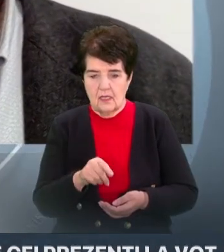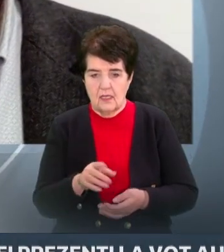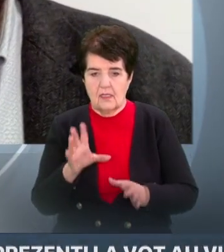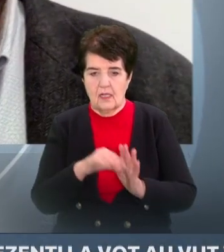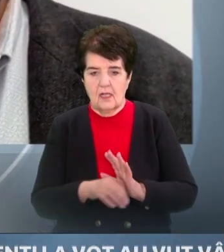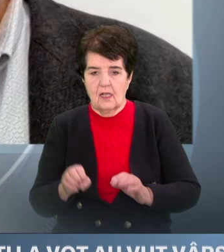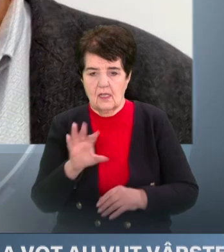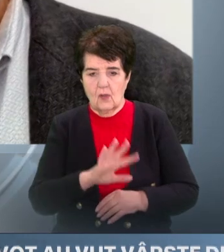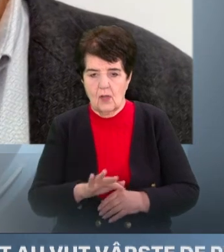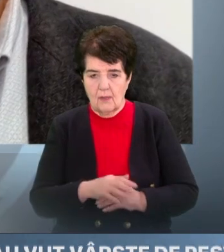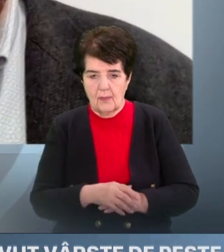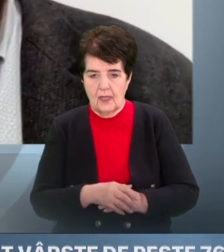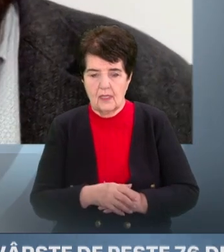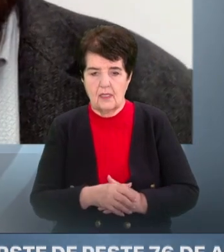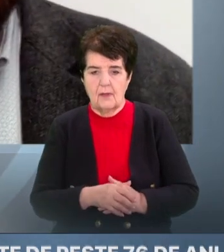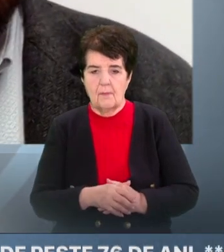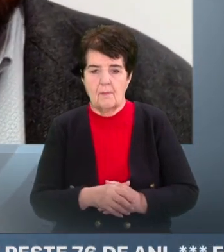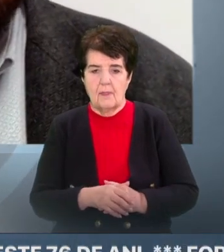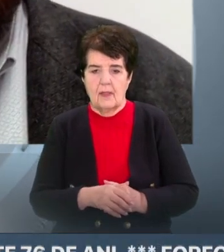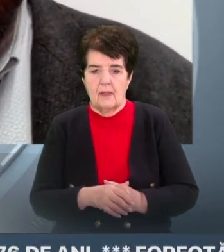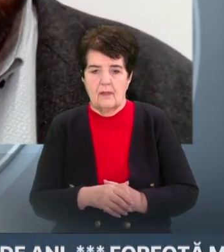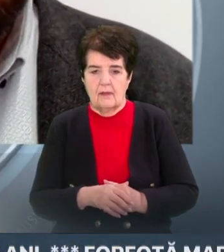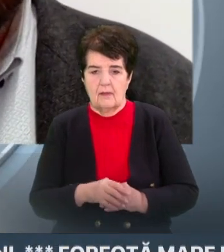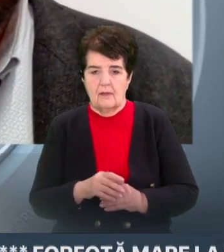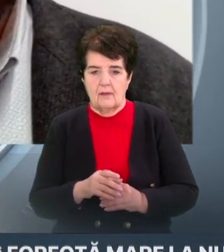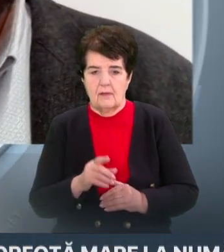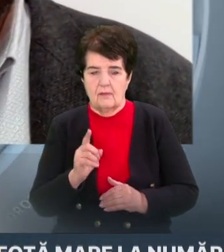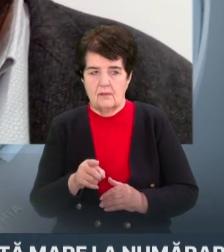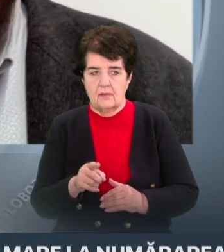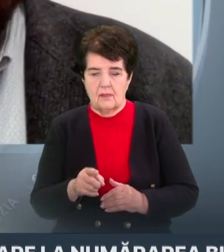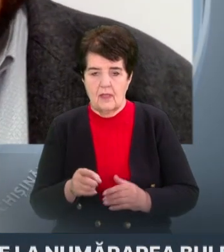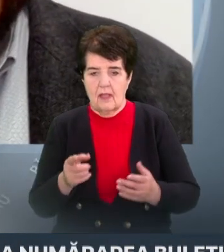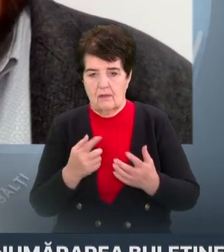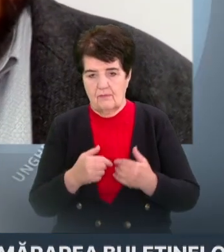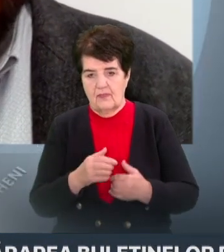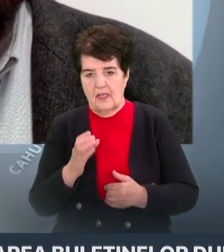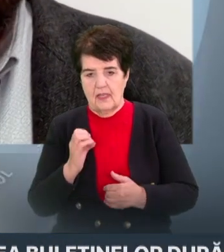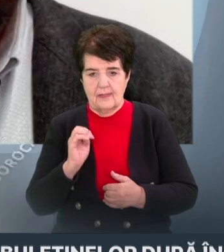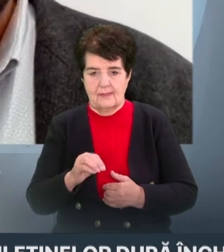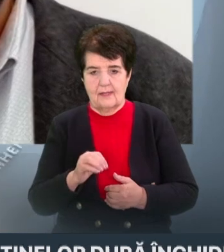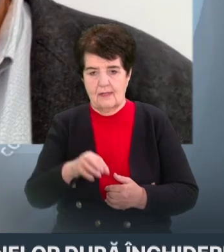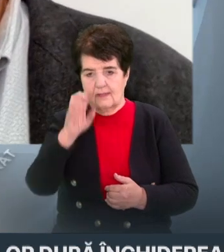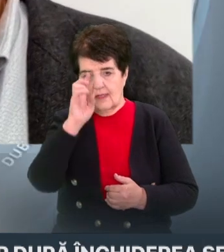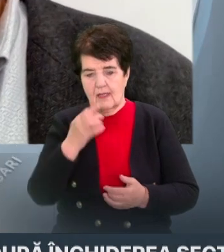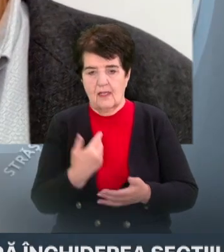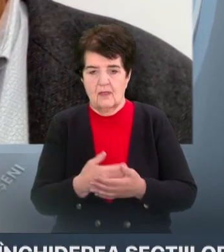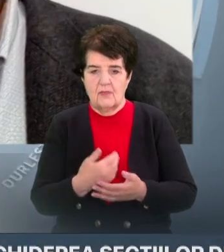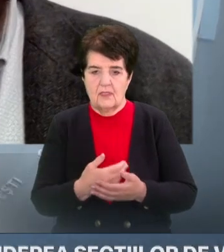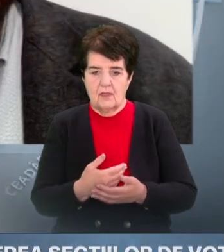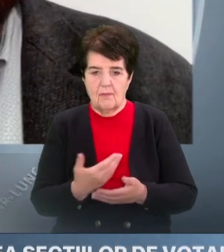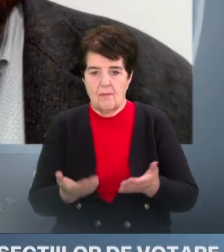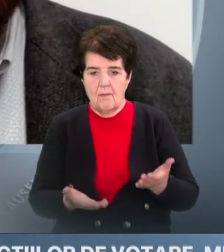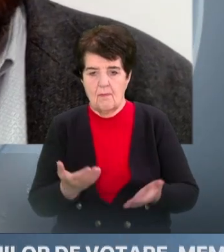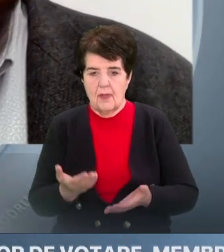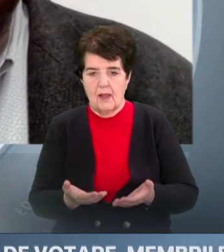europene din regiunea ocupată în mod ilegal de armata de ocupație rusă în estul țării. Și mi se pare surprinzător și poate